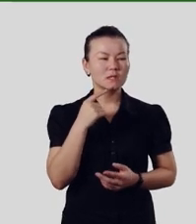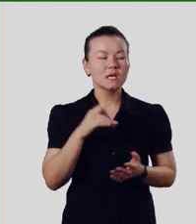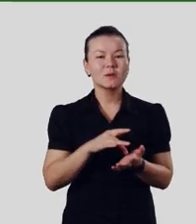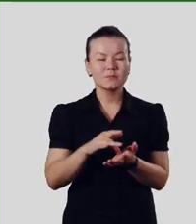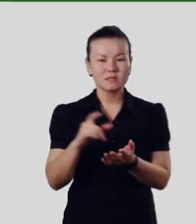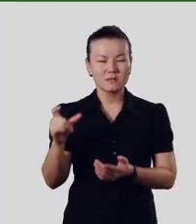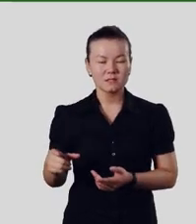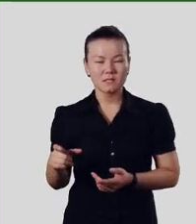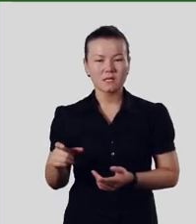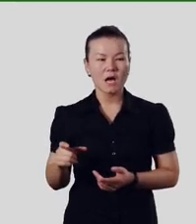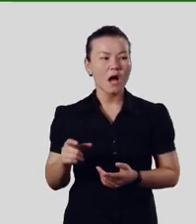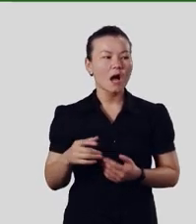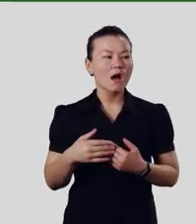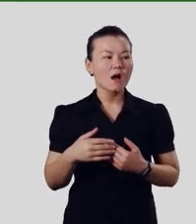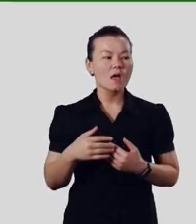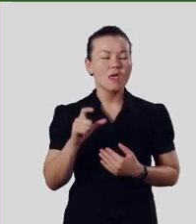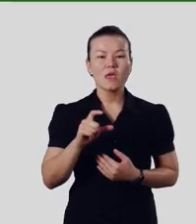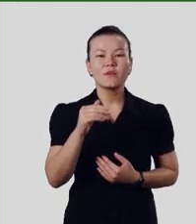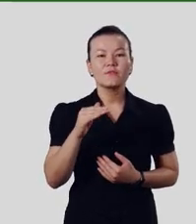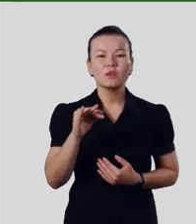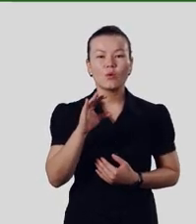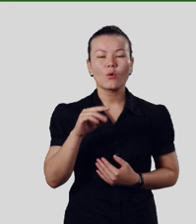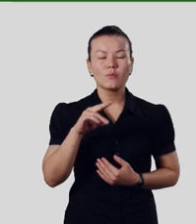ныне Эфиопия.